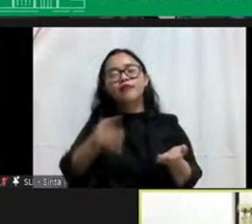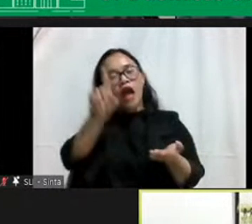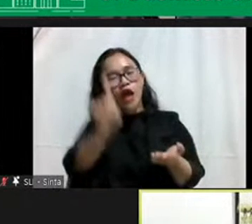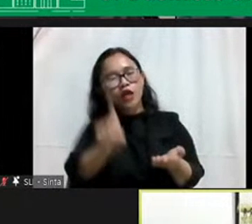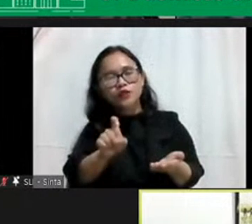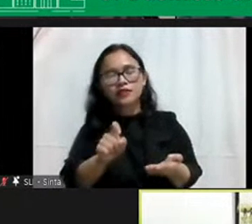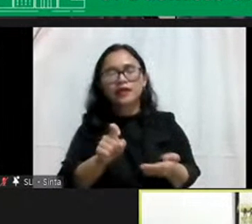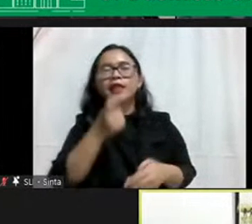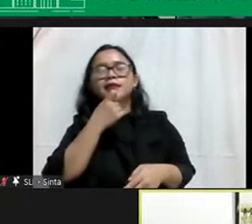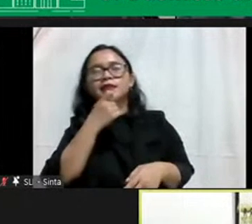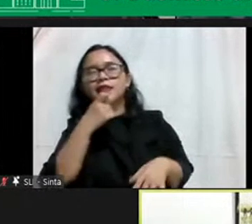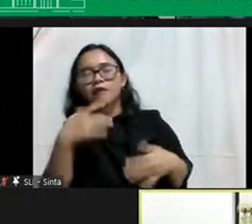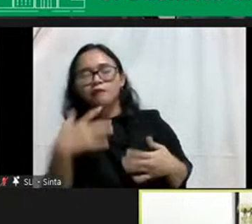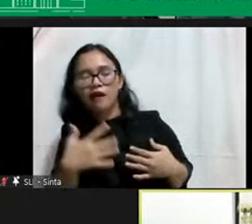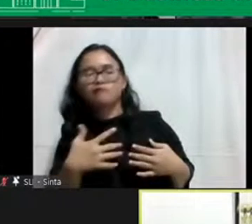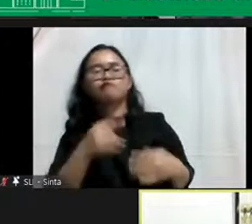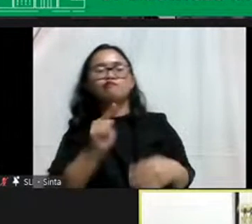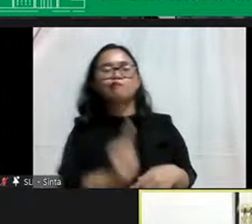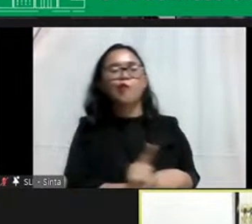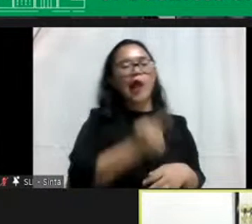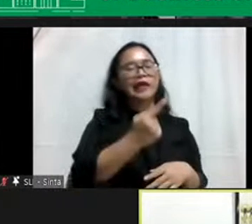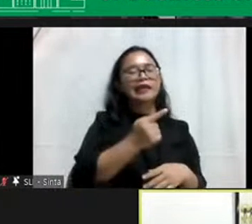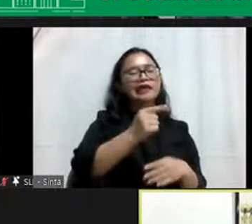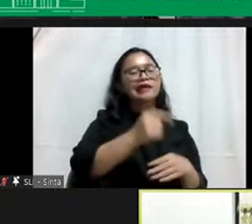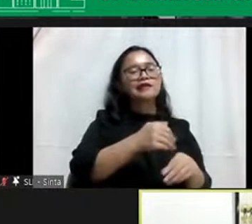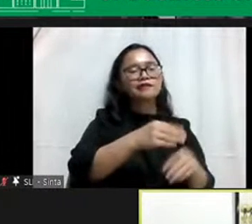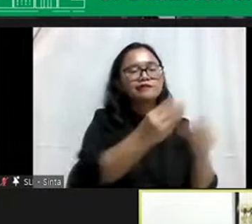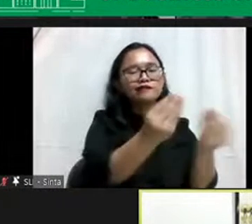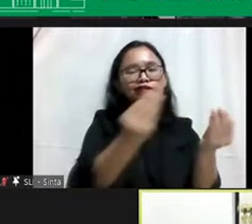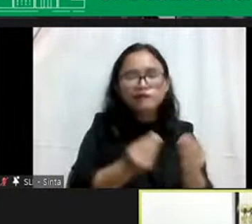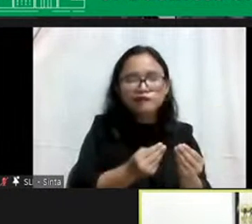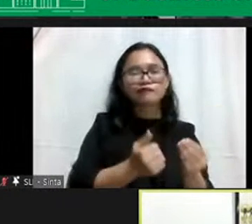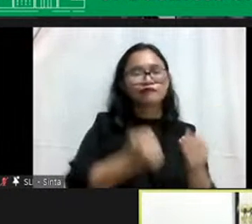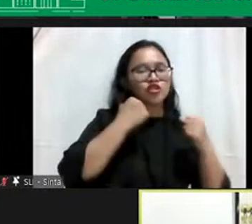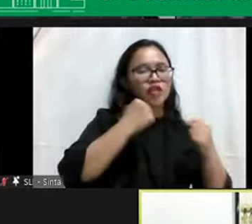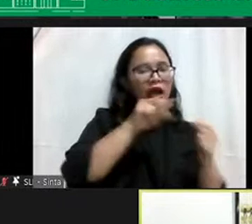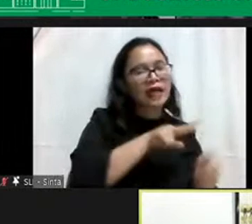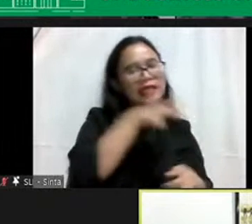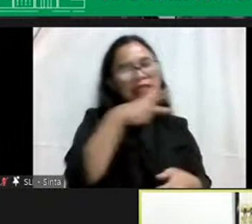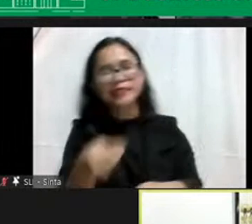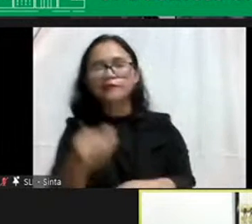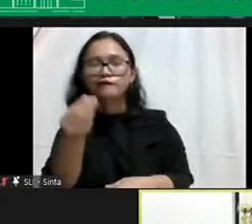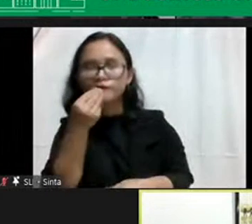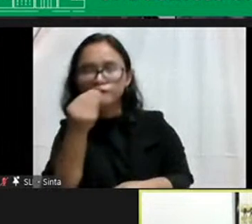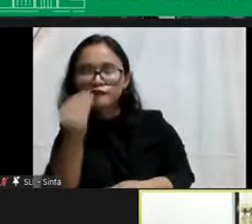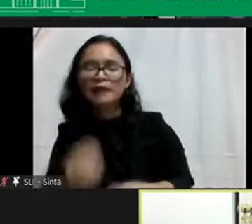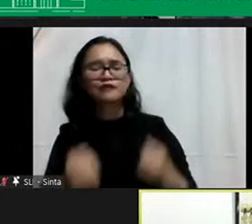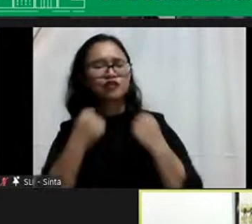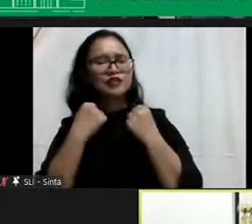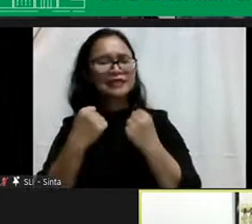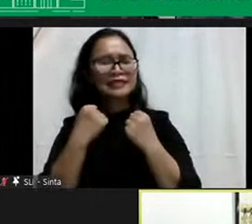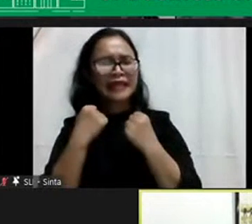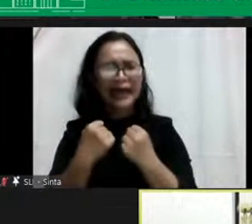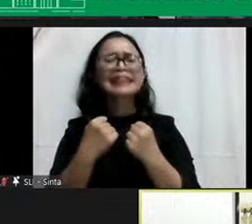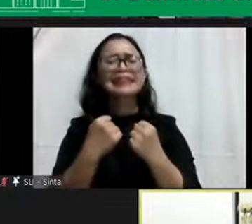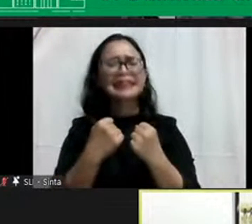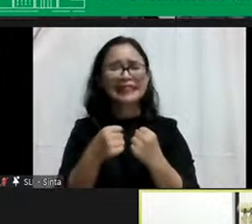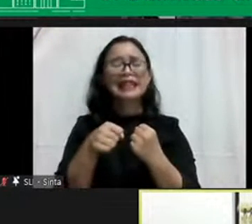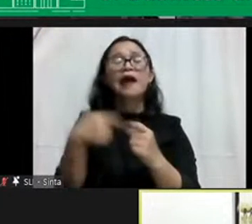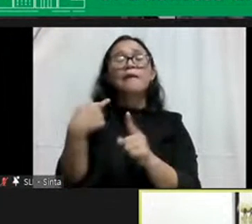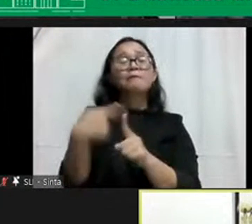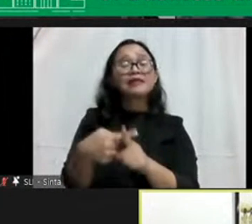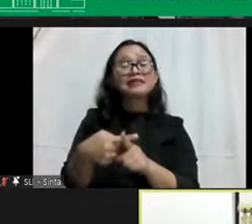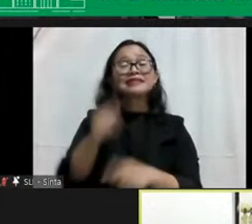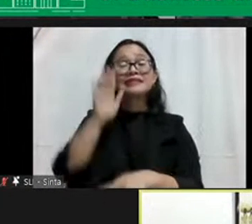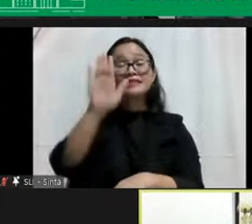diproduksi dengan cara yang sehat dari sisi konsumsi juga menghasilkan satu peruk pangan yang sehat menjadi haknya masyarakat itu